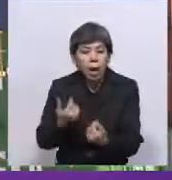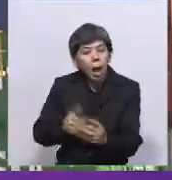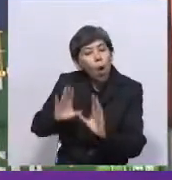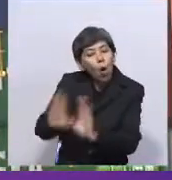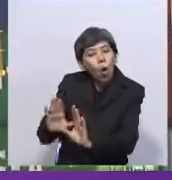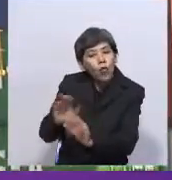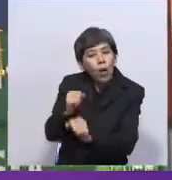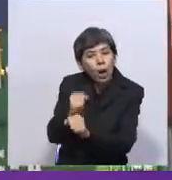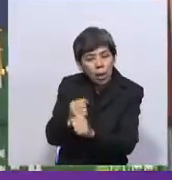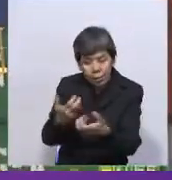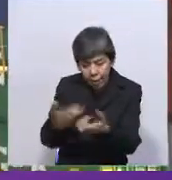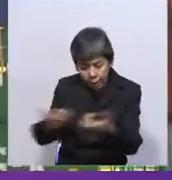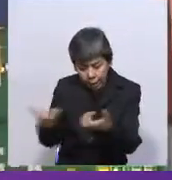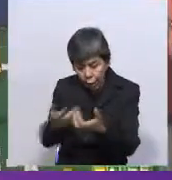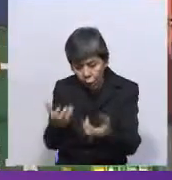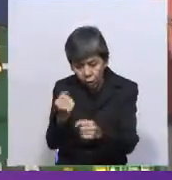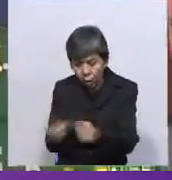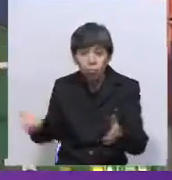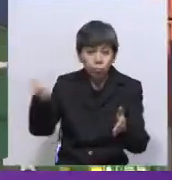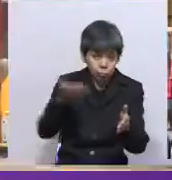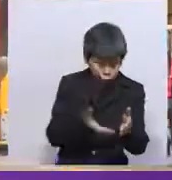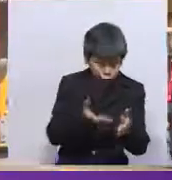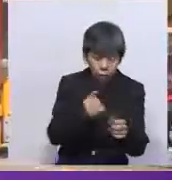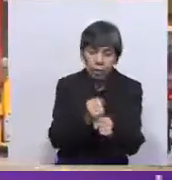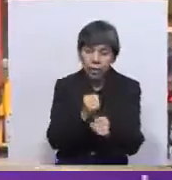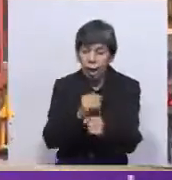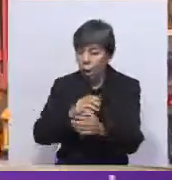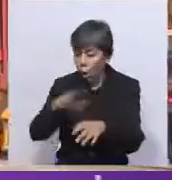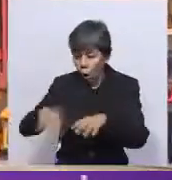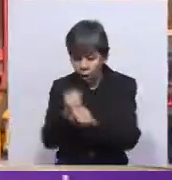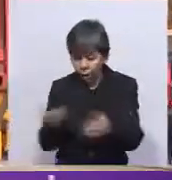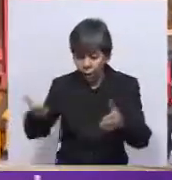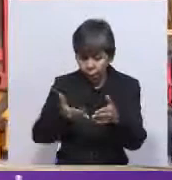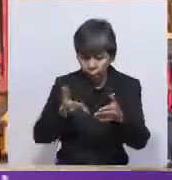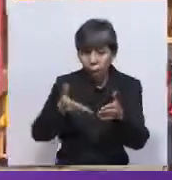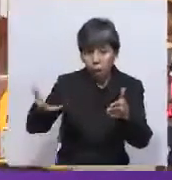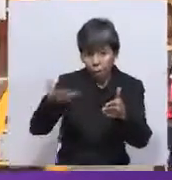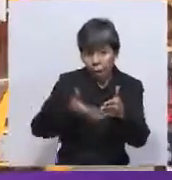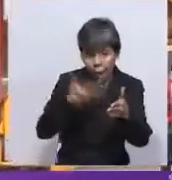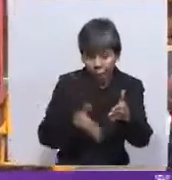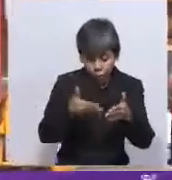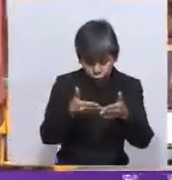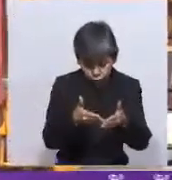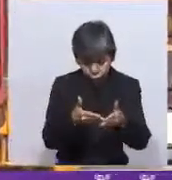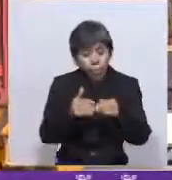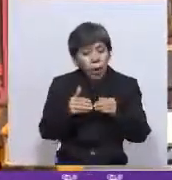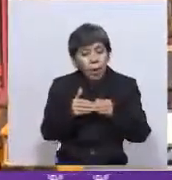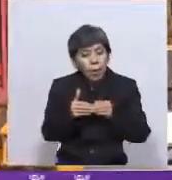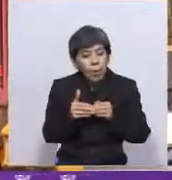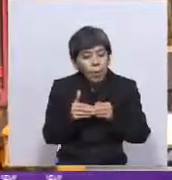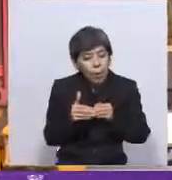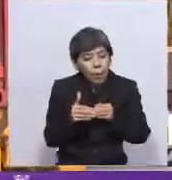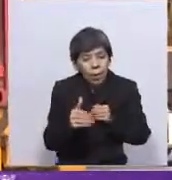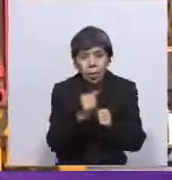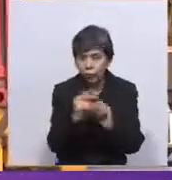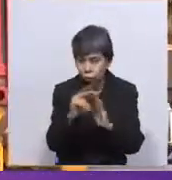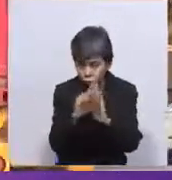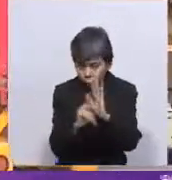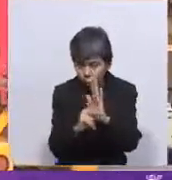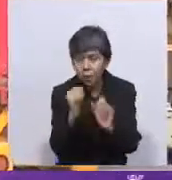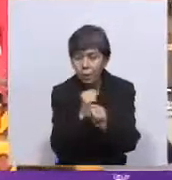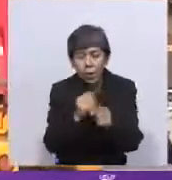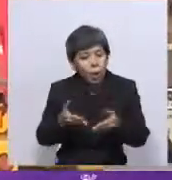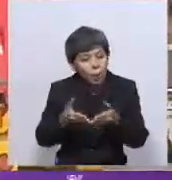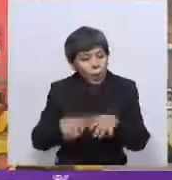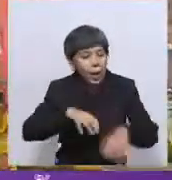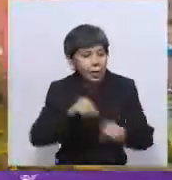าเพื่อรวบรวมและแยกสินค้าก่อนขึ้นและหลังจากสินค้าลงจากเรือแล้วตลอดจนการปรับปรุงกฎระเบียบและขั้นตอน